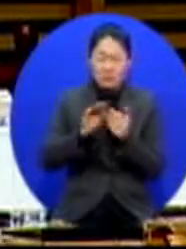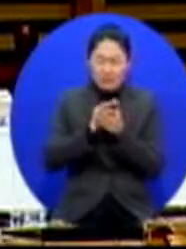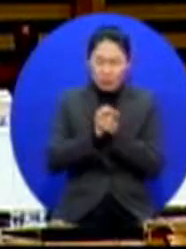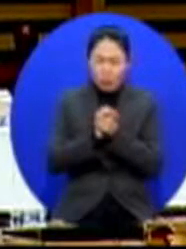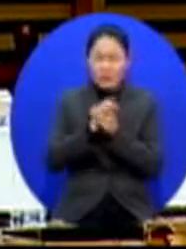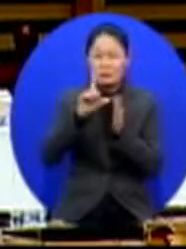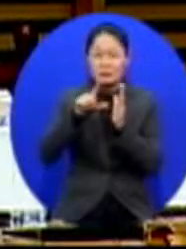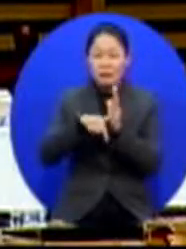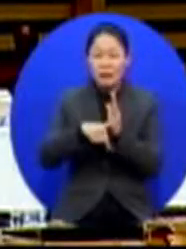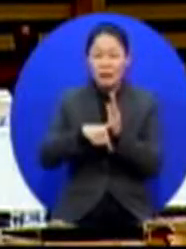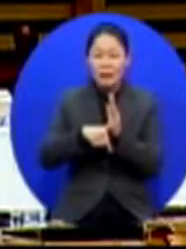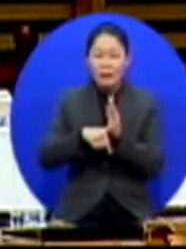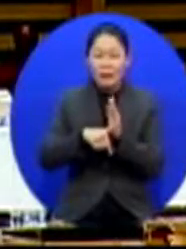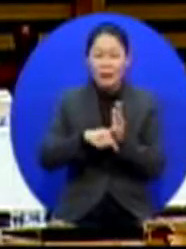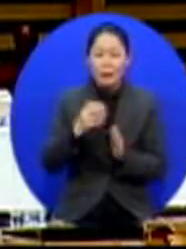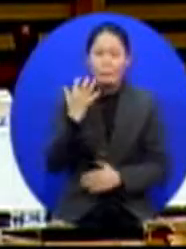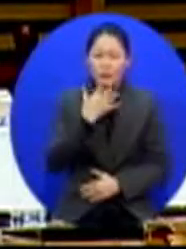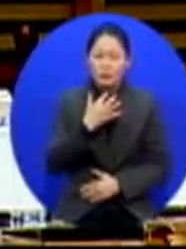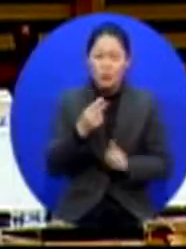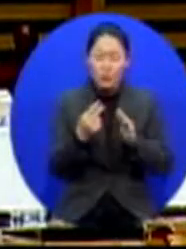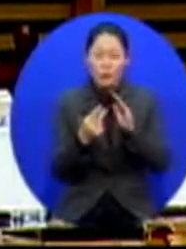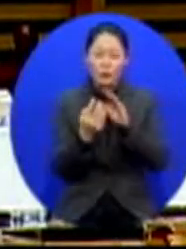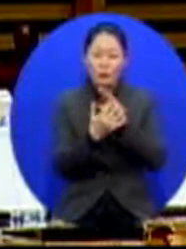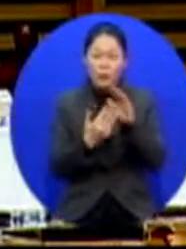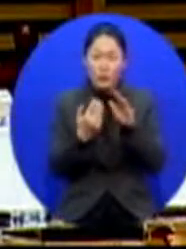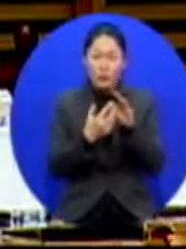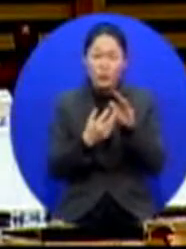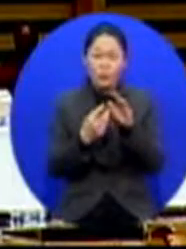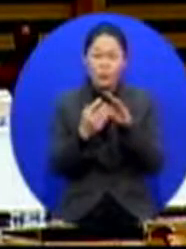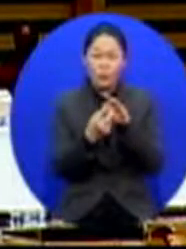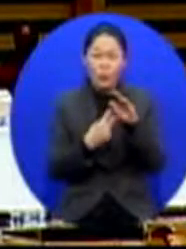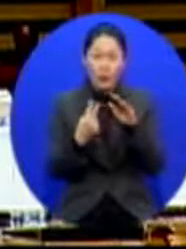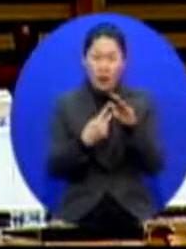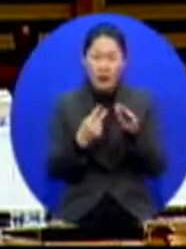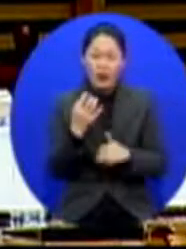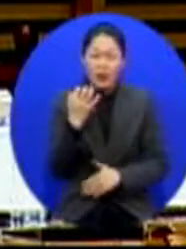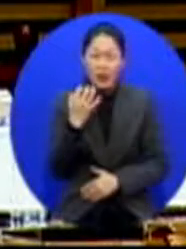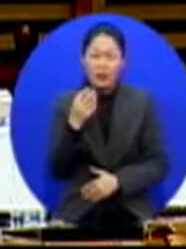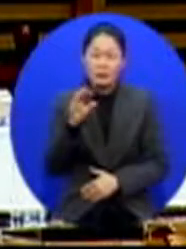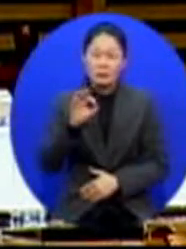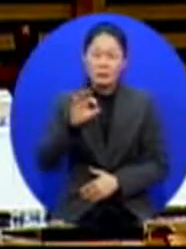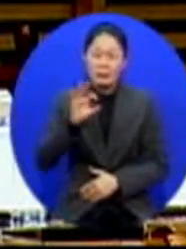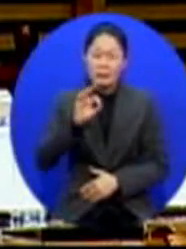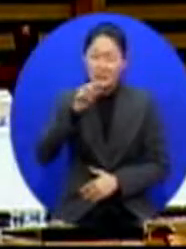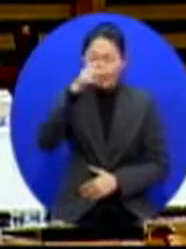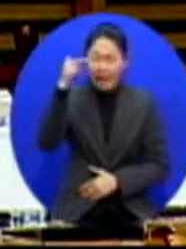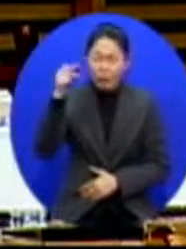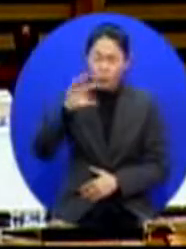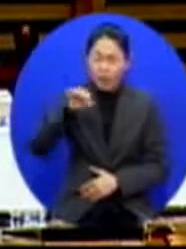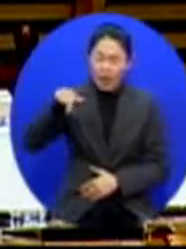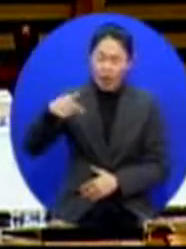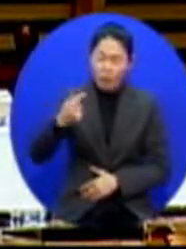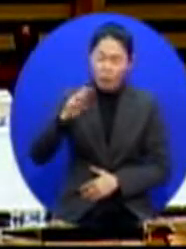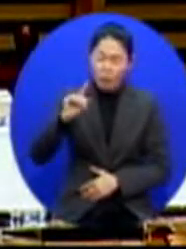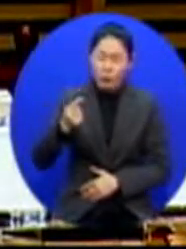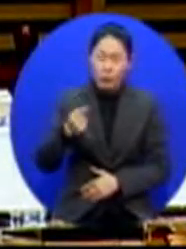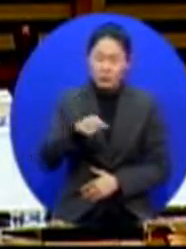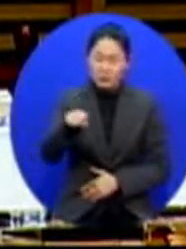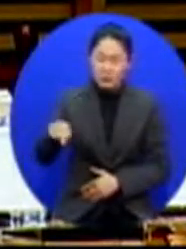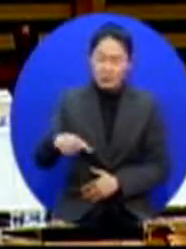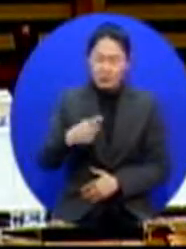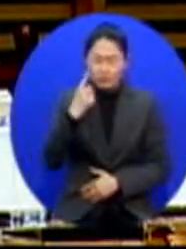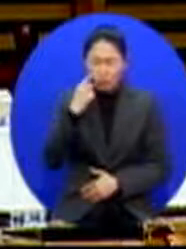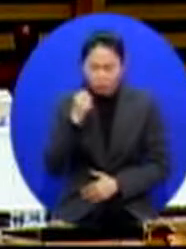베드로 약어 보유한 이크 키 졸려서 꼬라지는 거예요 근데도 예수님이 그들을